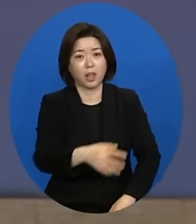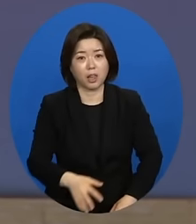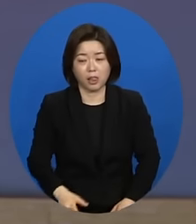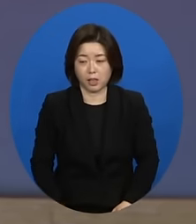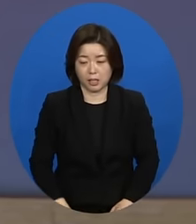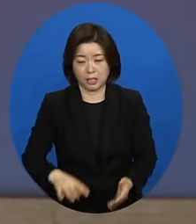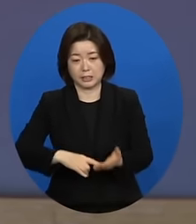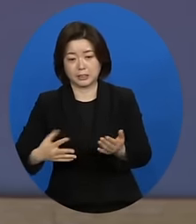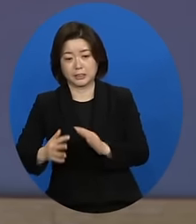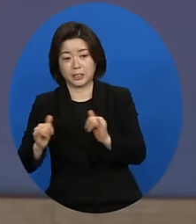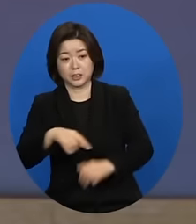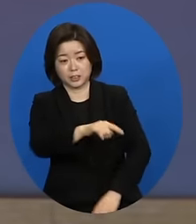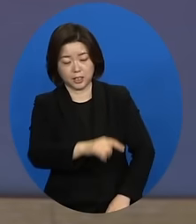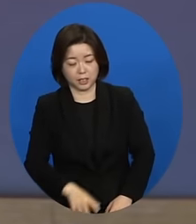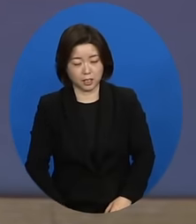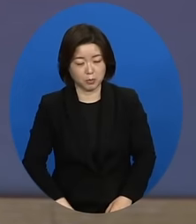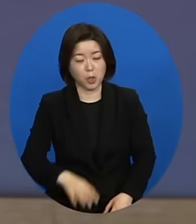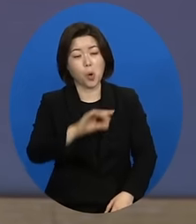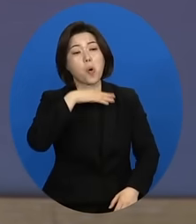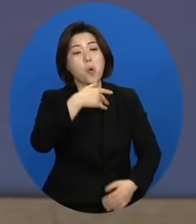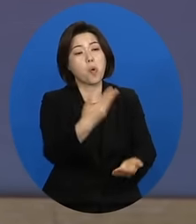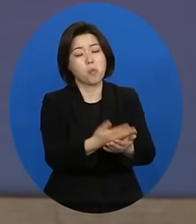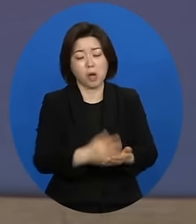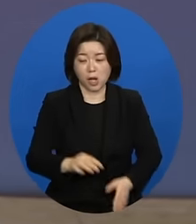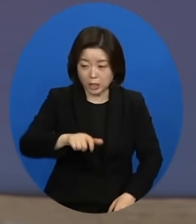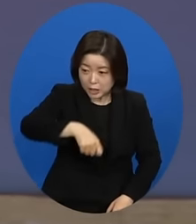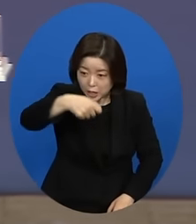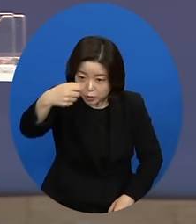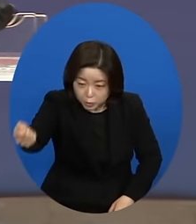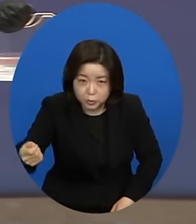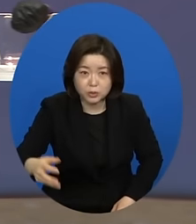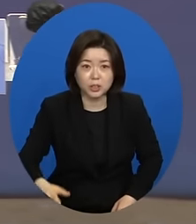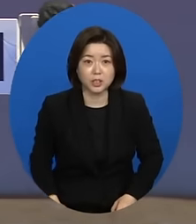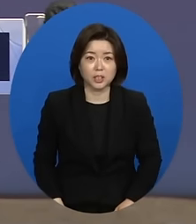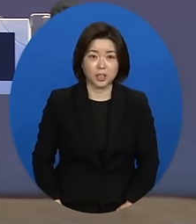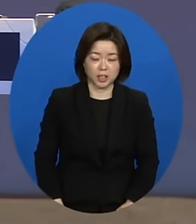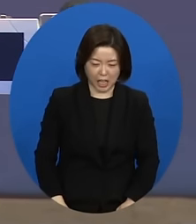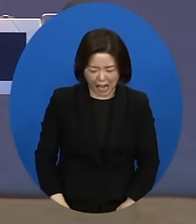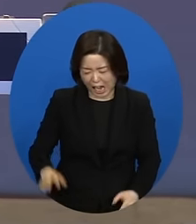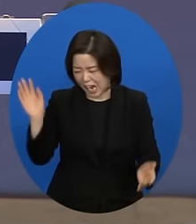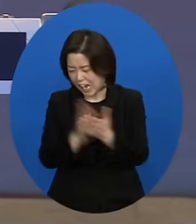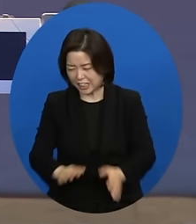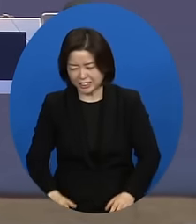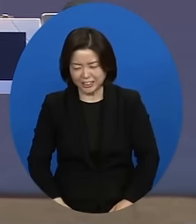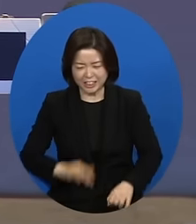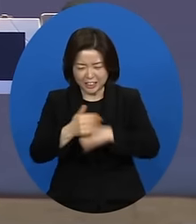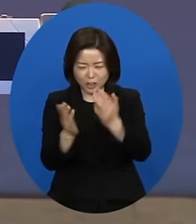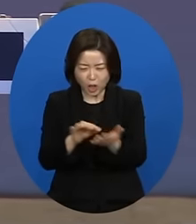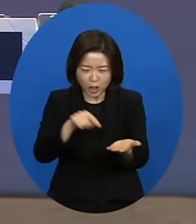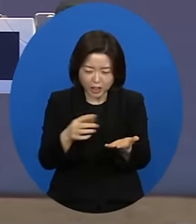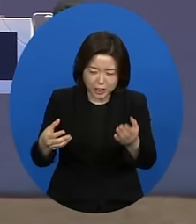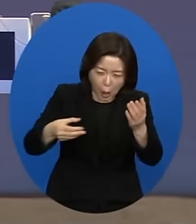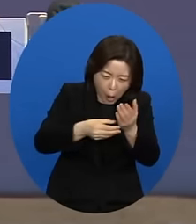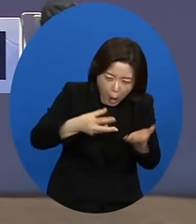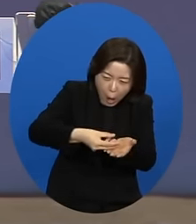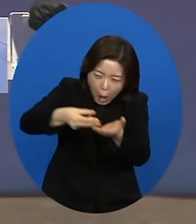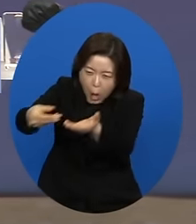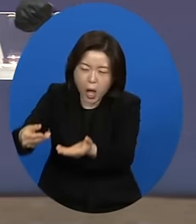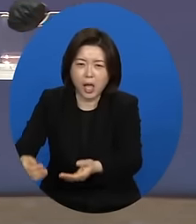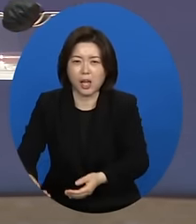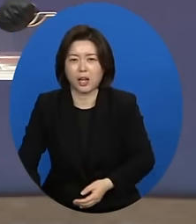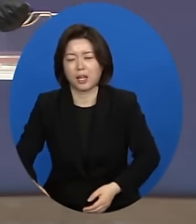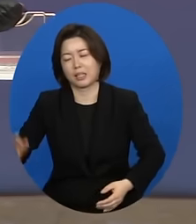세관원이. 그러나 안 줄 수 없어 꺼내서 준 게 바로 성경 들어가 있는 걸 줬어요. 자, 문제는